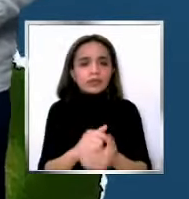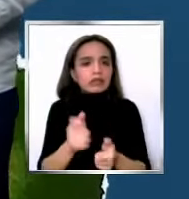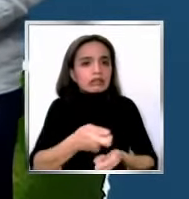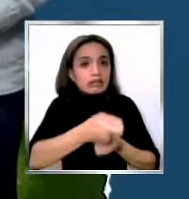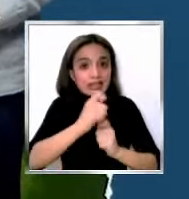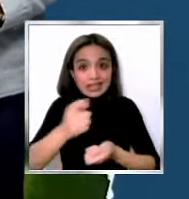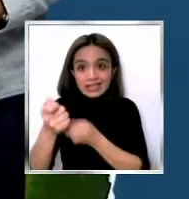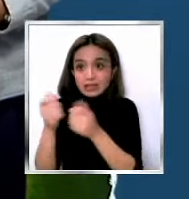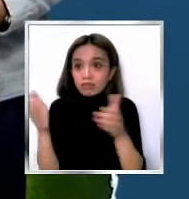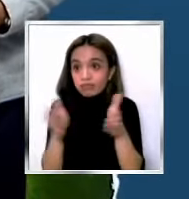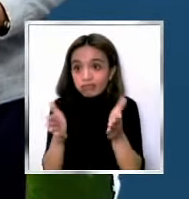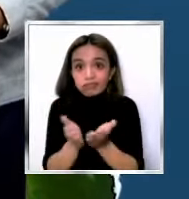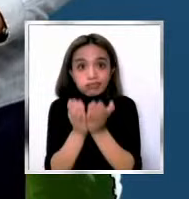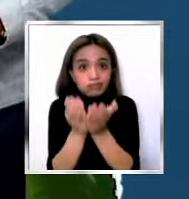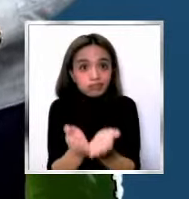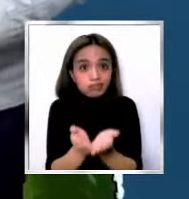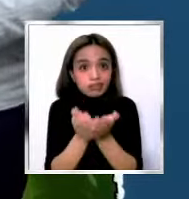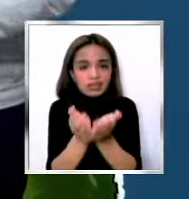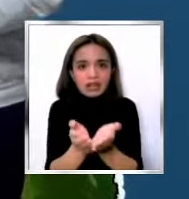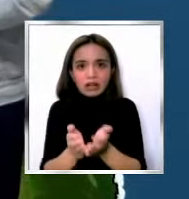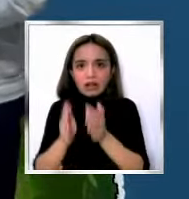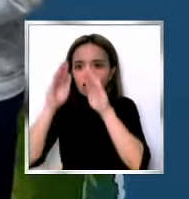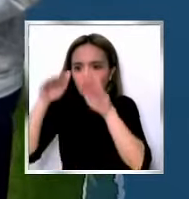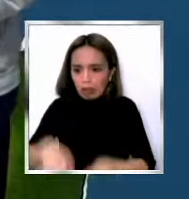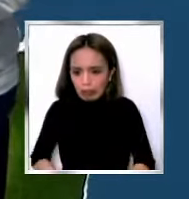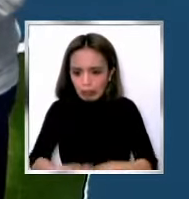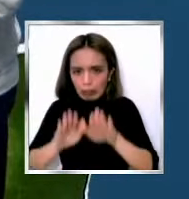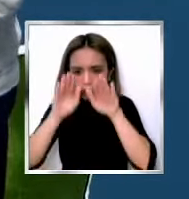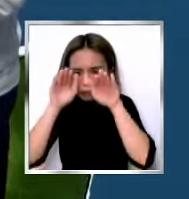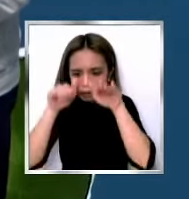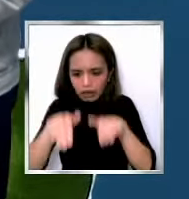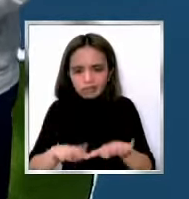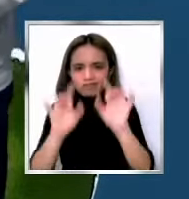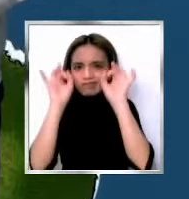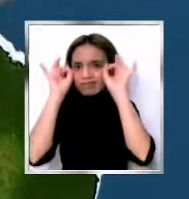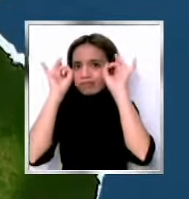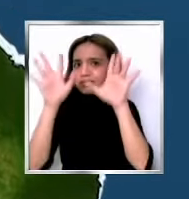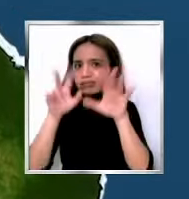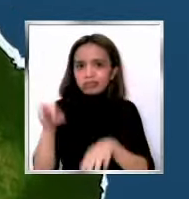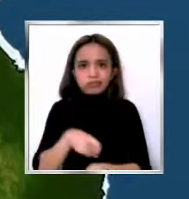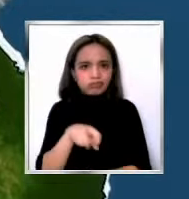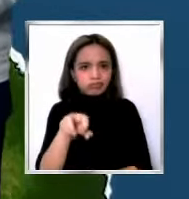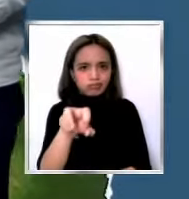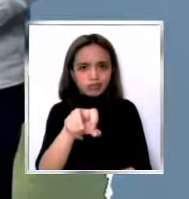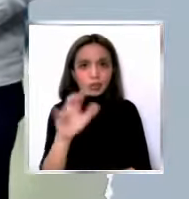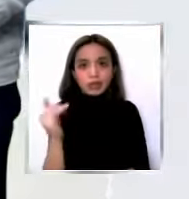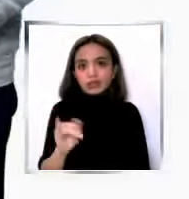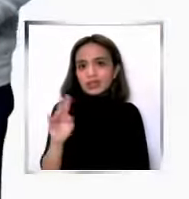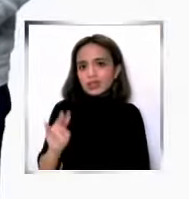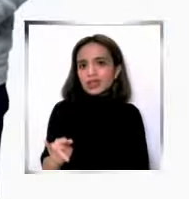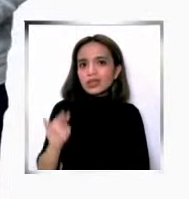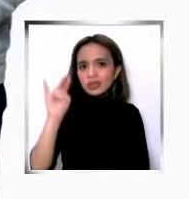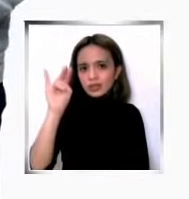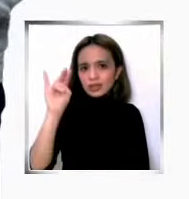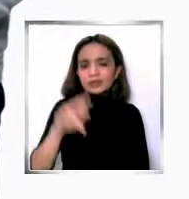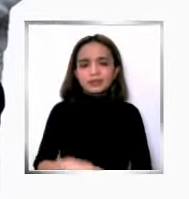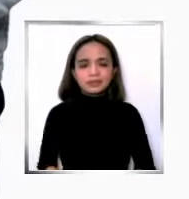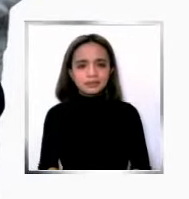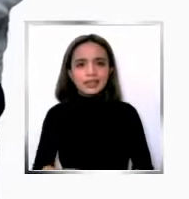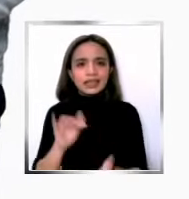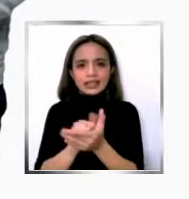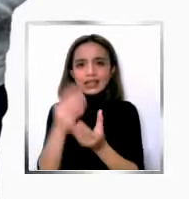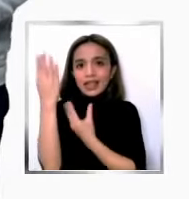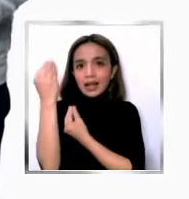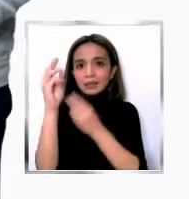pandagat, magiging maalon at delikadong pumalaot sa baybayin ng Ilocos Norte. Yan ang latest sa GMA Weather. Ako po si